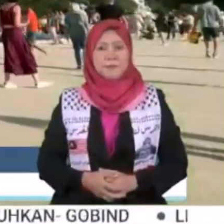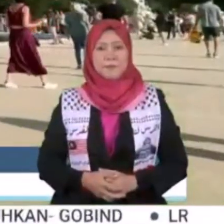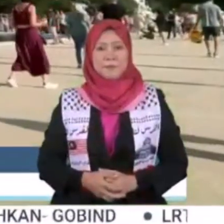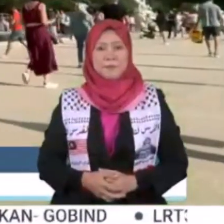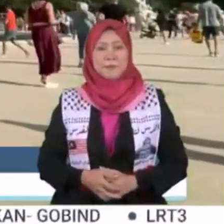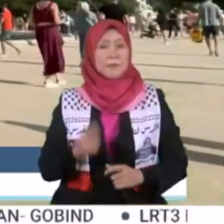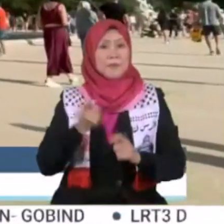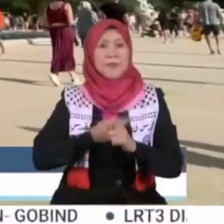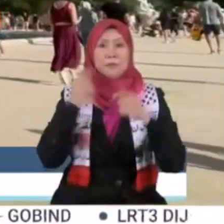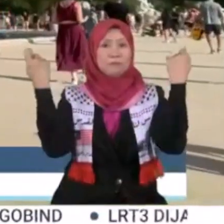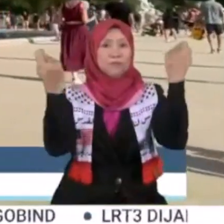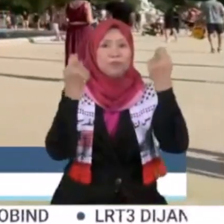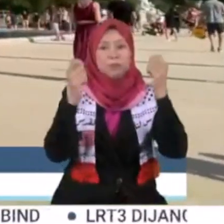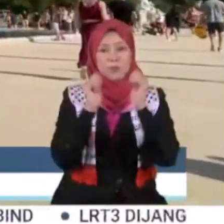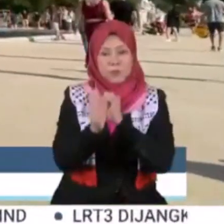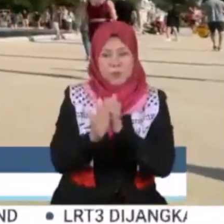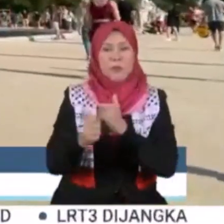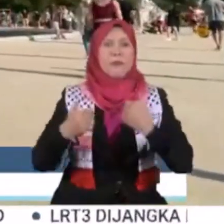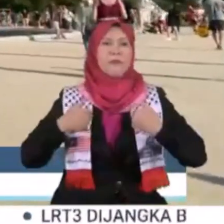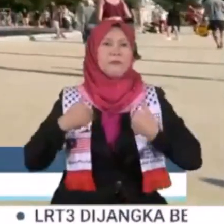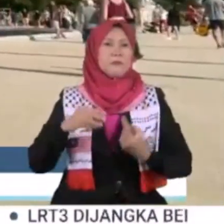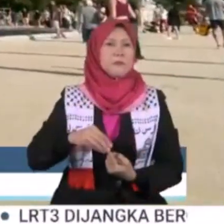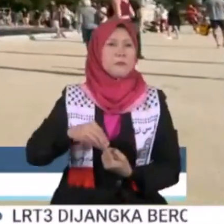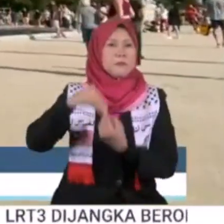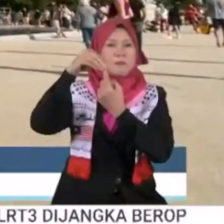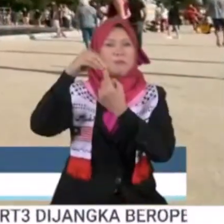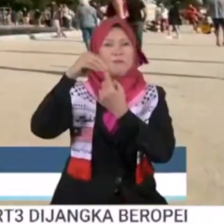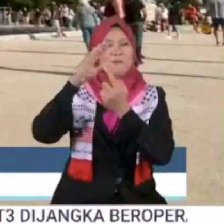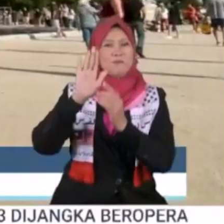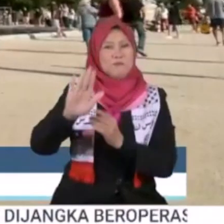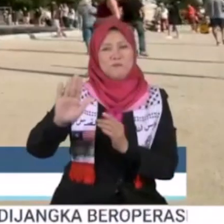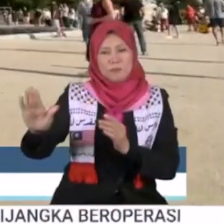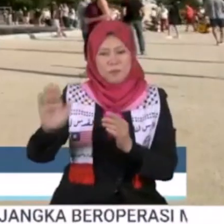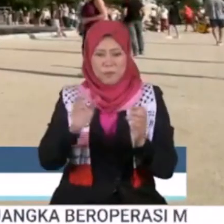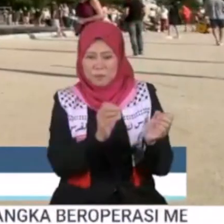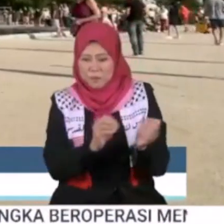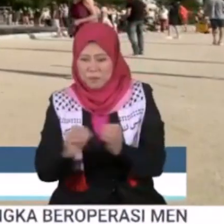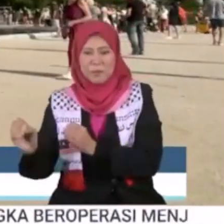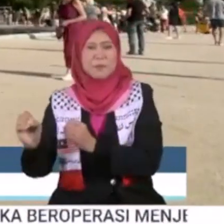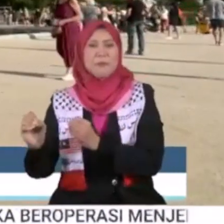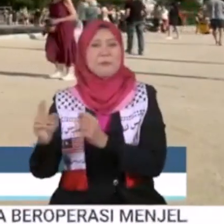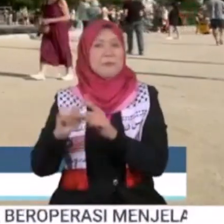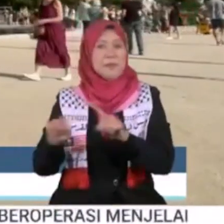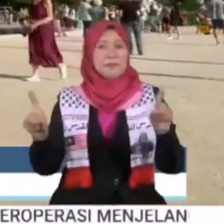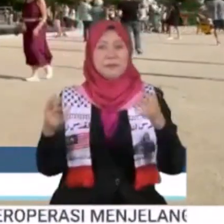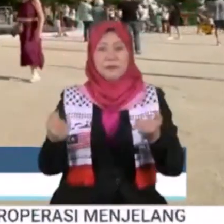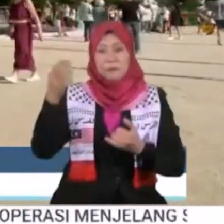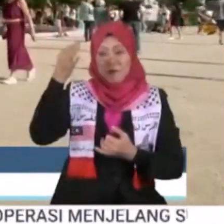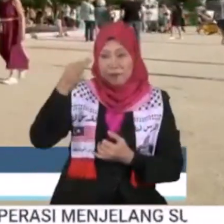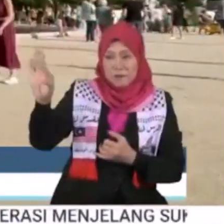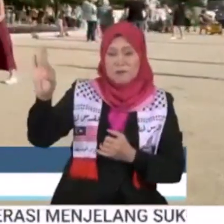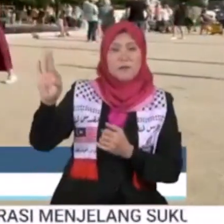Pada setiap temasya, pasti akan ada kelainan yang ingin ditunjulkan oleh pihak penganjur. Dan Paris telah menampilkan satu lagi